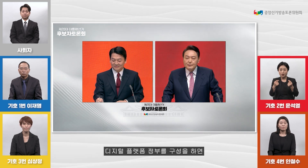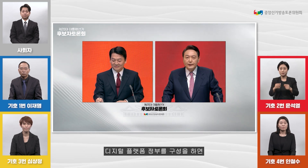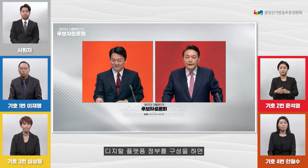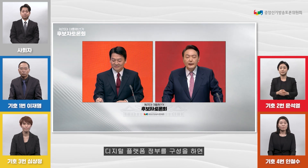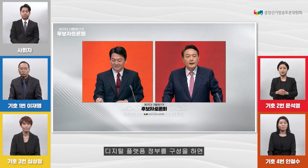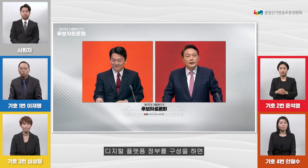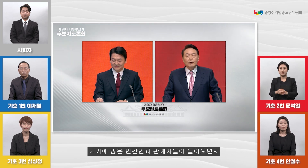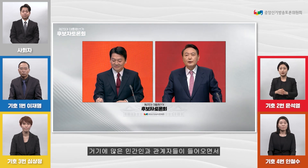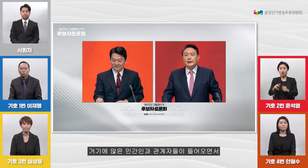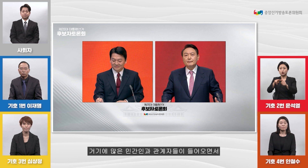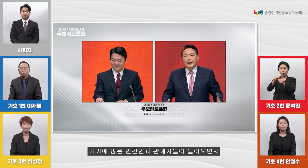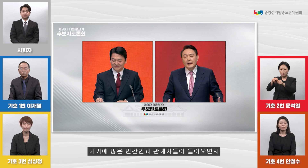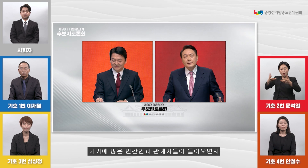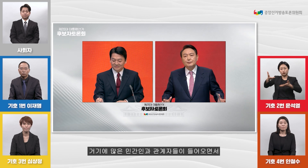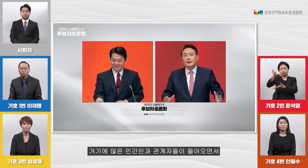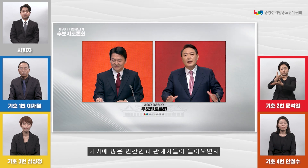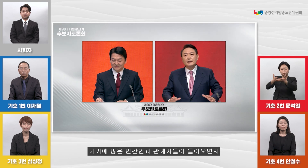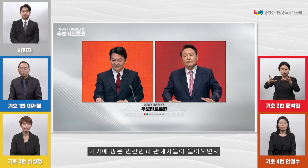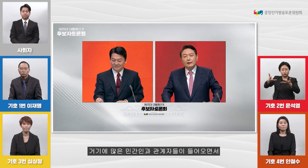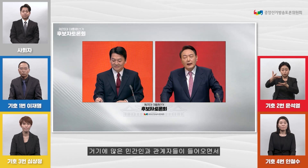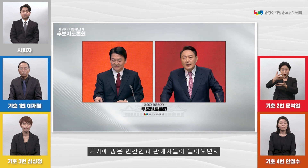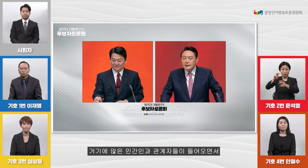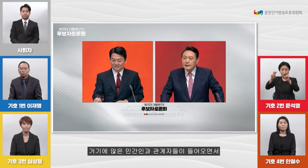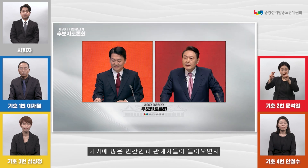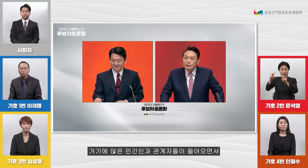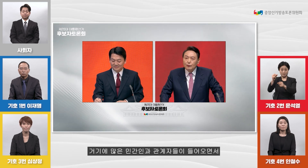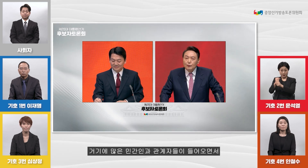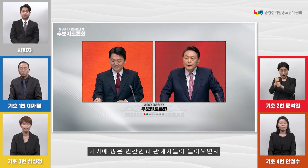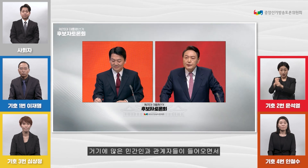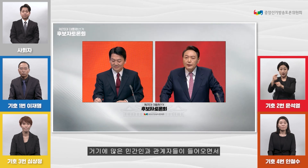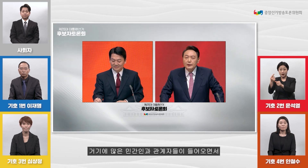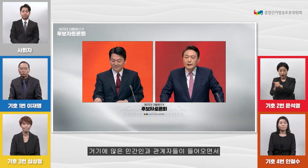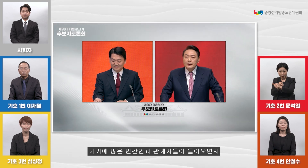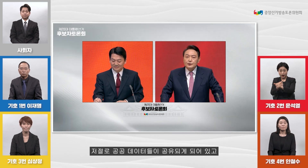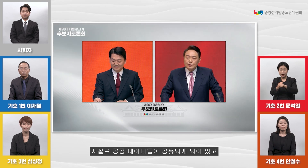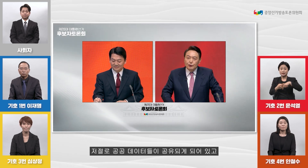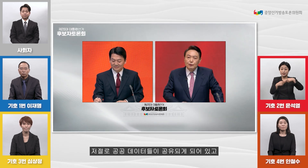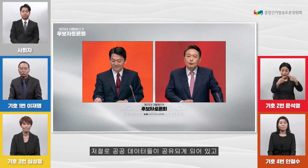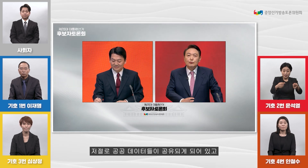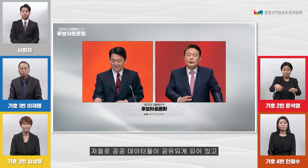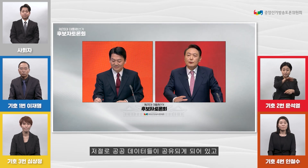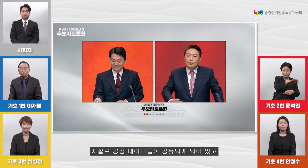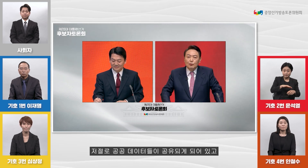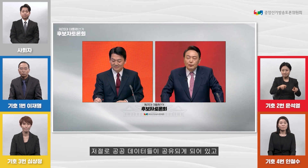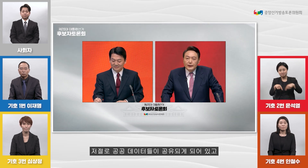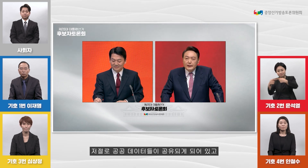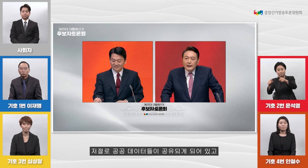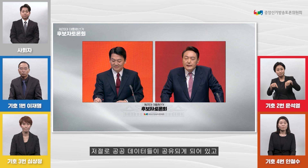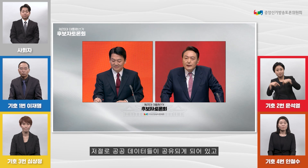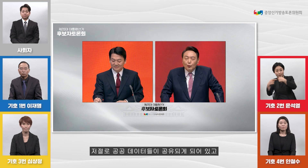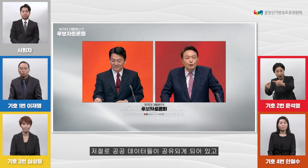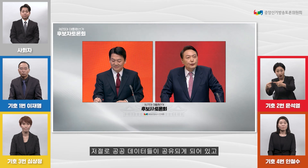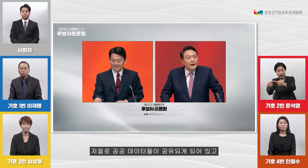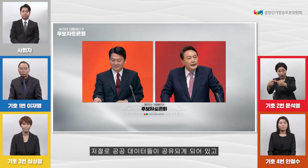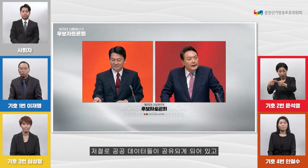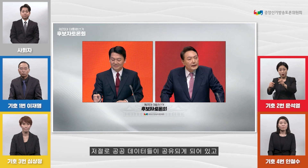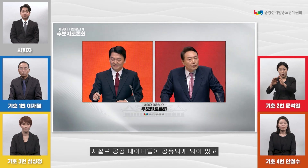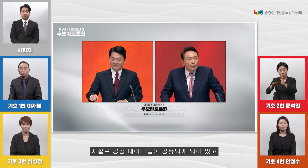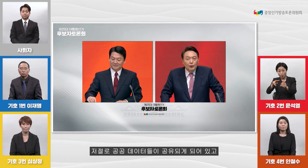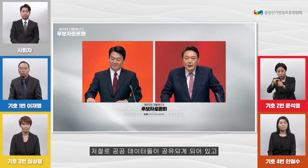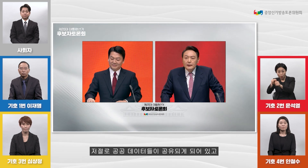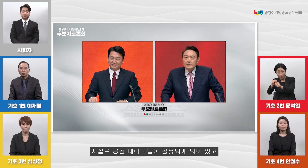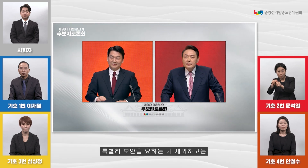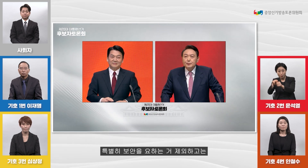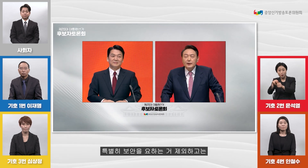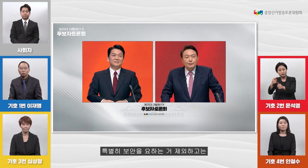구성을 하면 거기에 많은 민간인과 관계자들이 들어오면서 저절로 공공 데이터들이 공유되게 돼